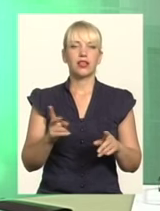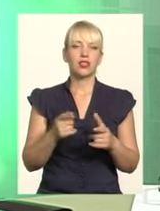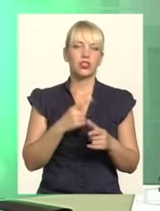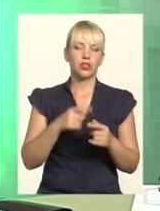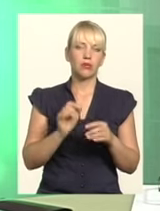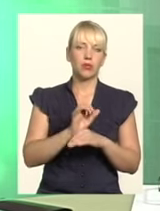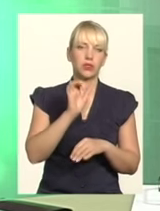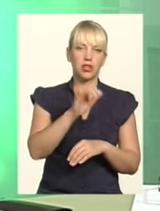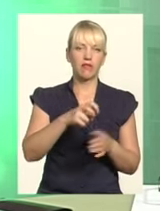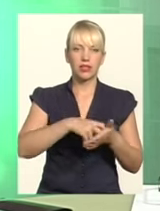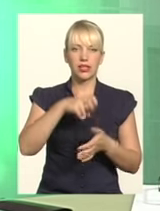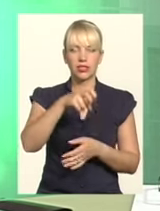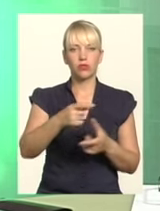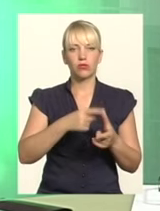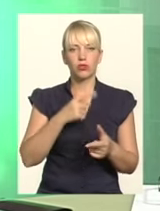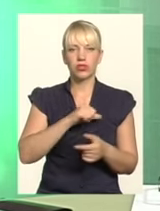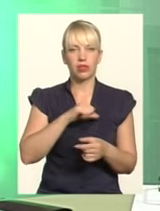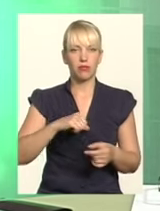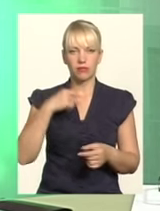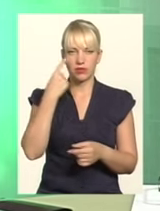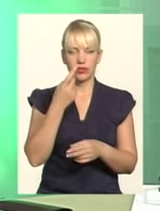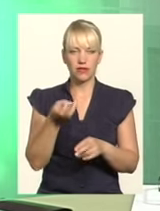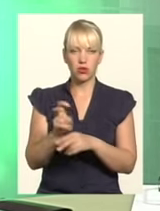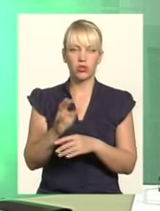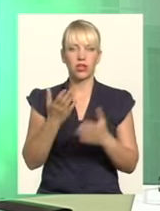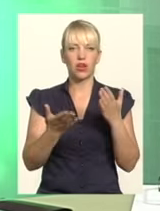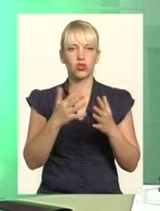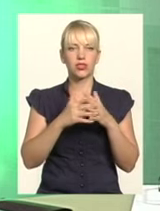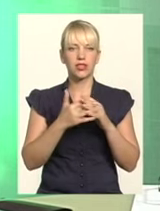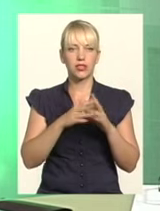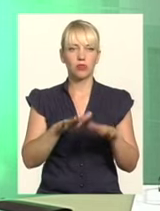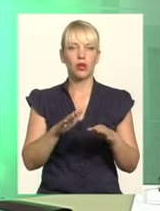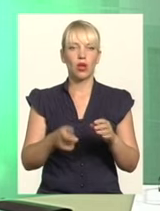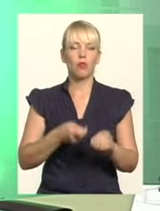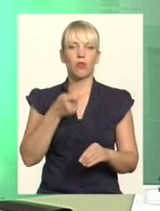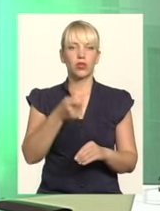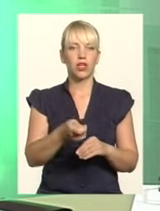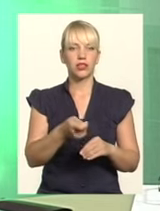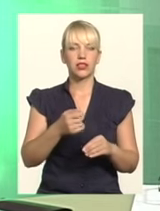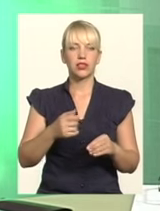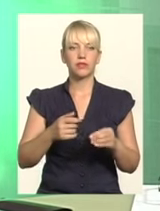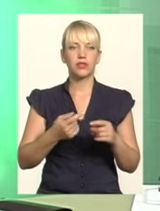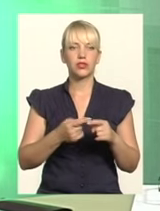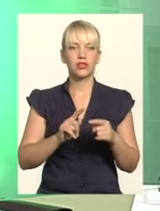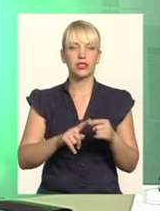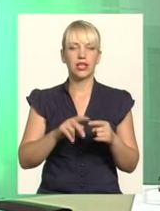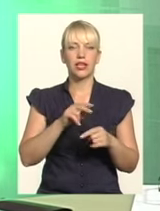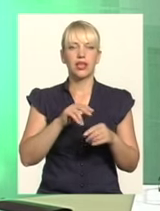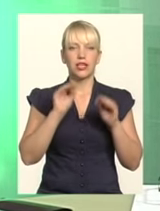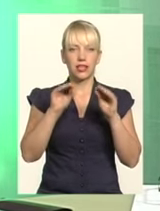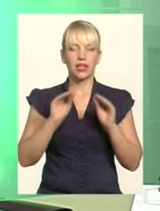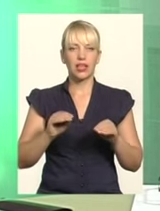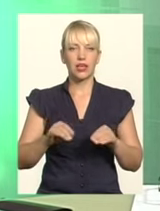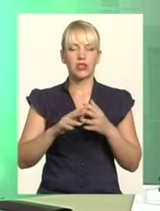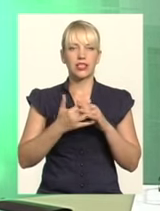чи звернутися безпосередньо, якщо це в сільській місцевості, чи подати відповідні заяви, декларації в сільські ради,